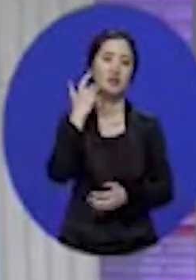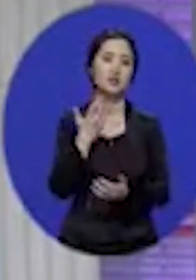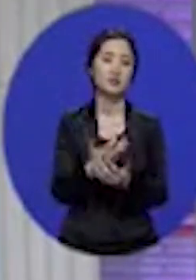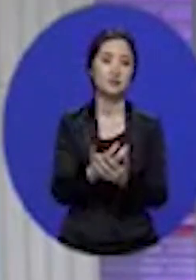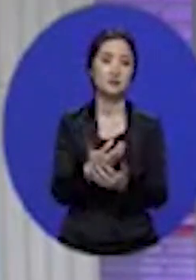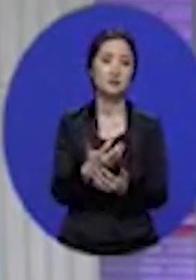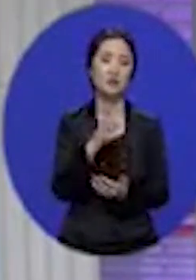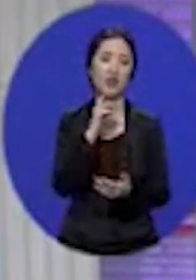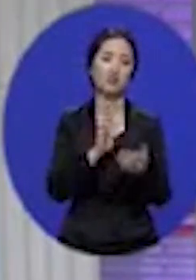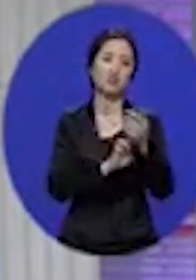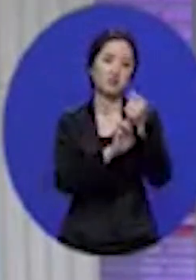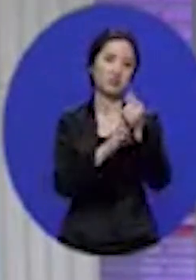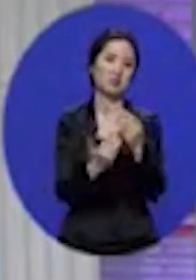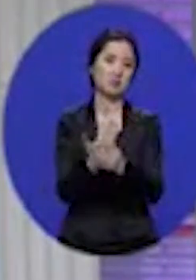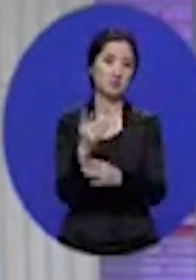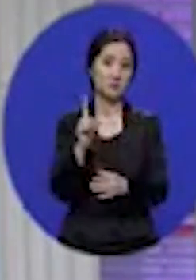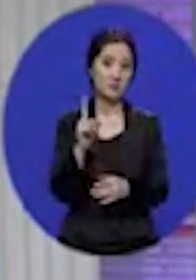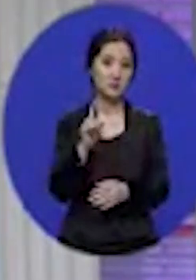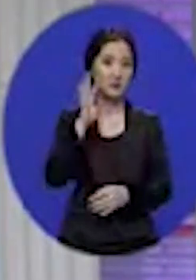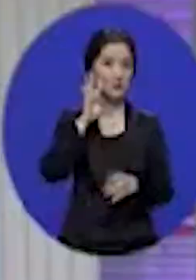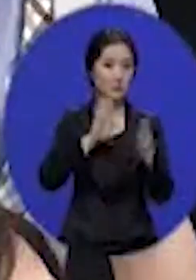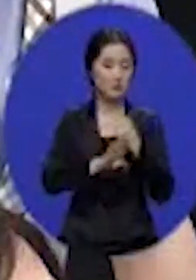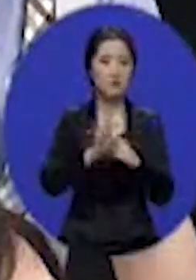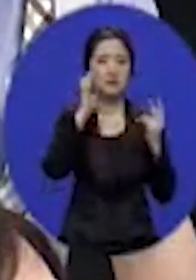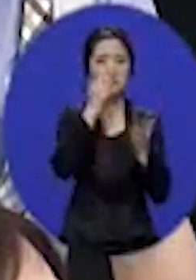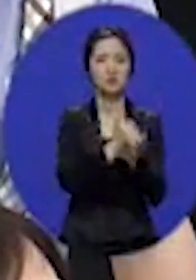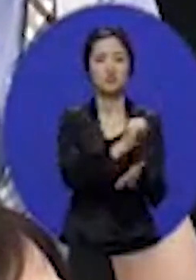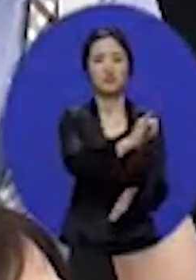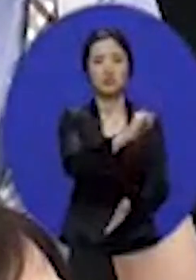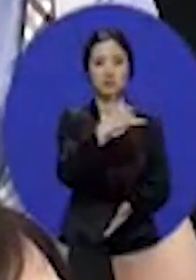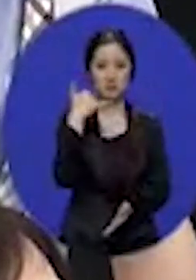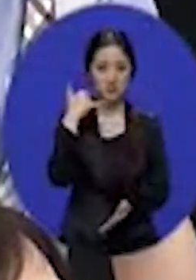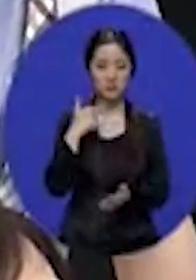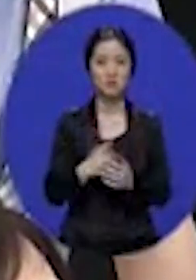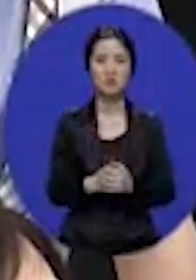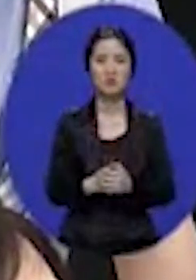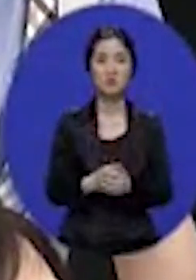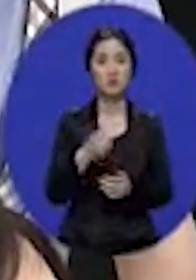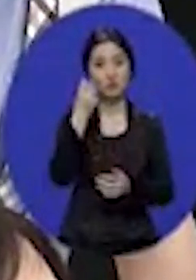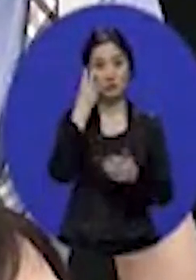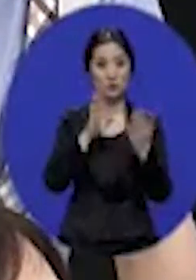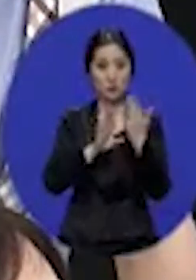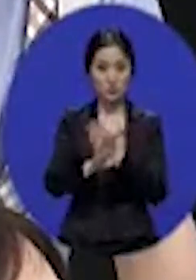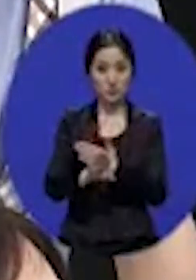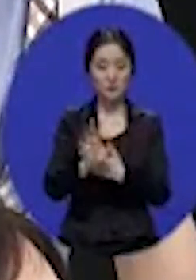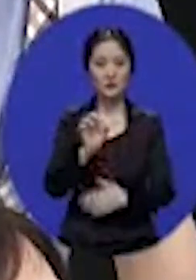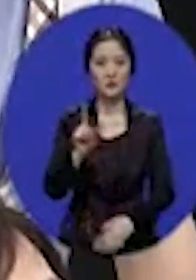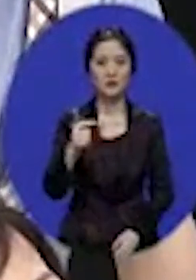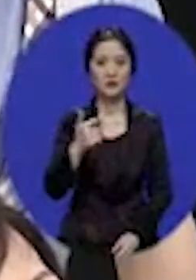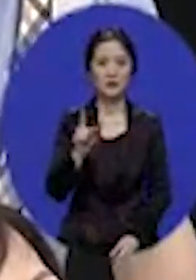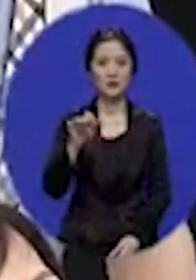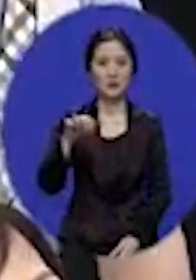만에 사장님께서 전화를 하신 거였습니다. 두 달 후에 아나운서 시험이 있습니다.